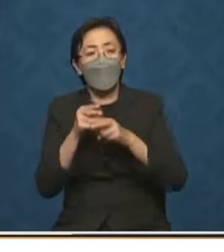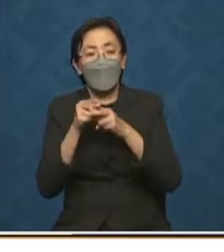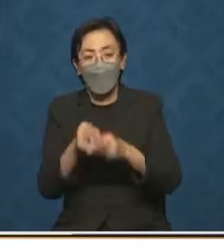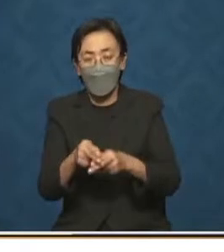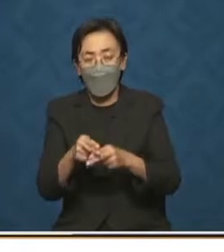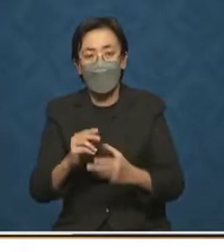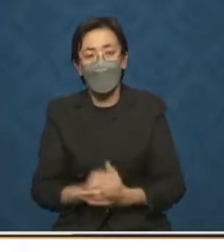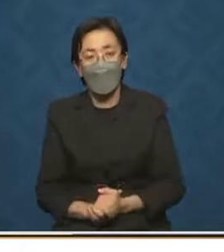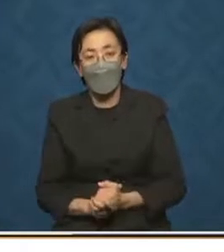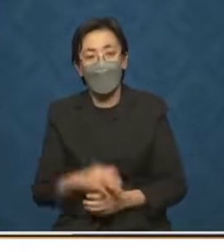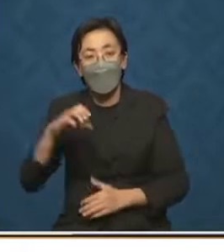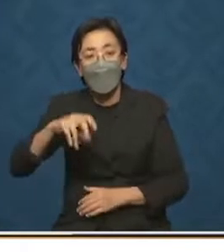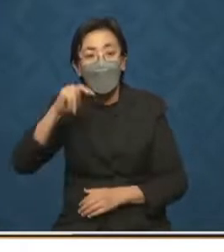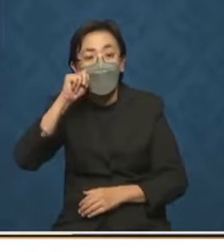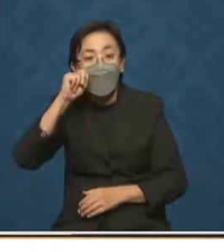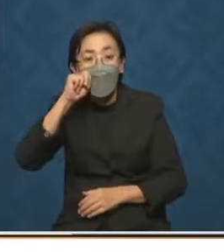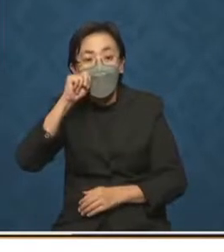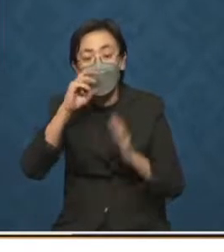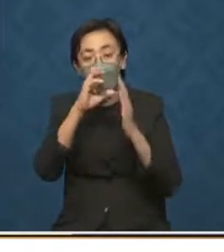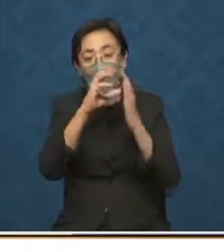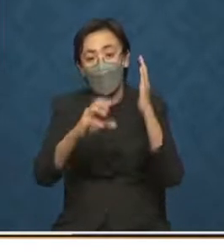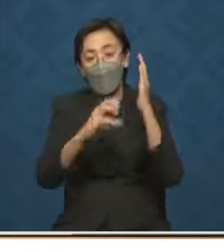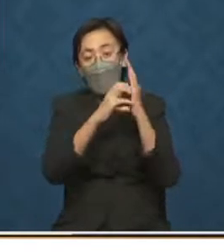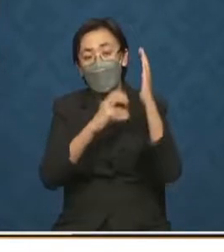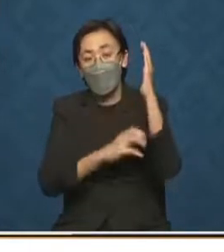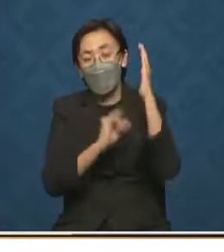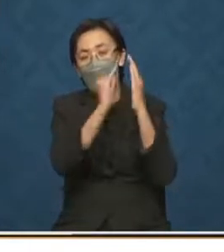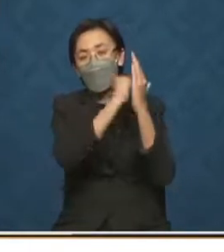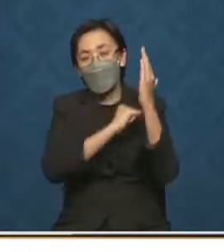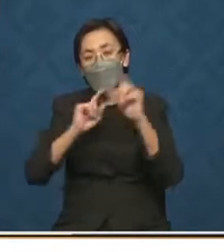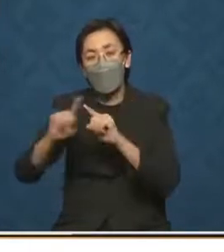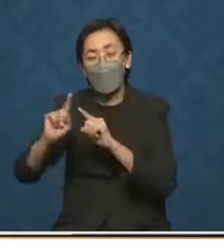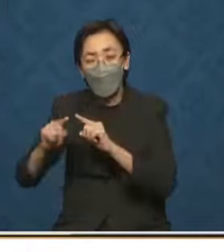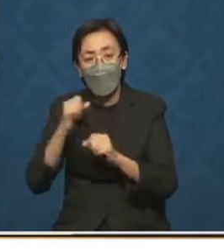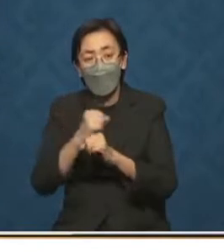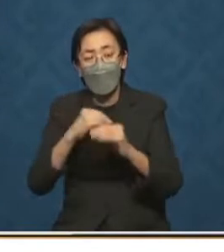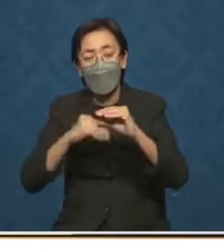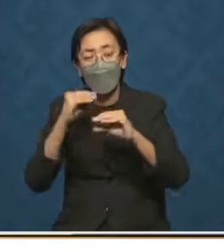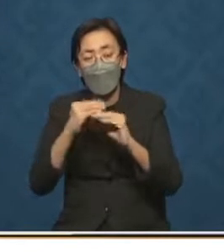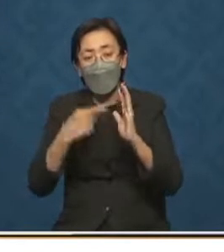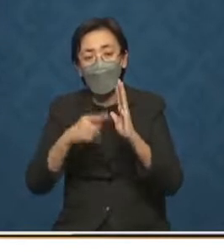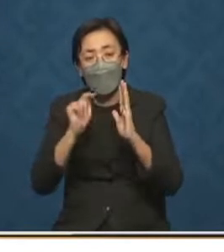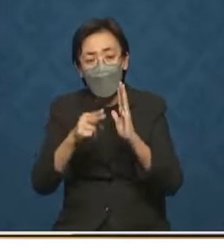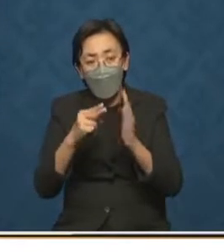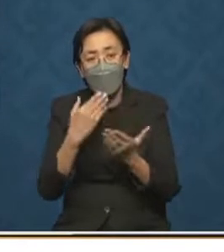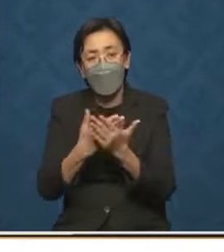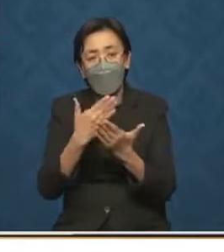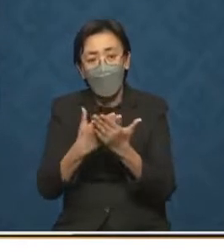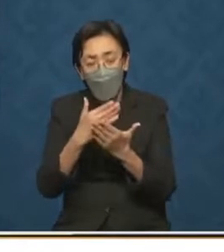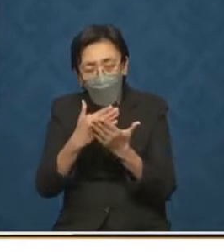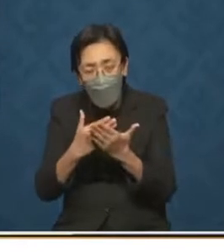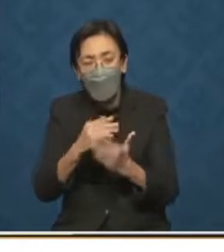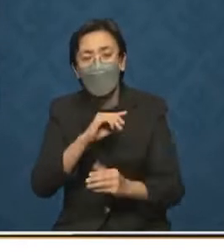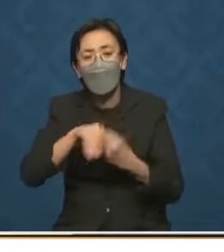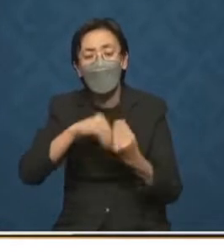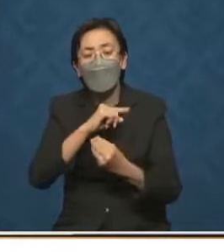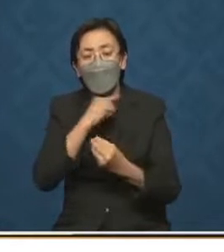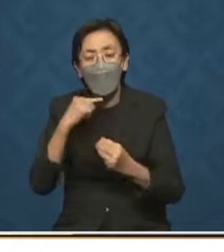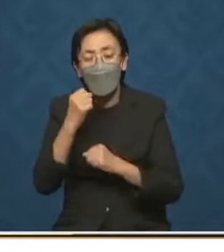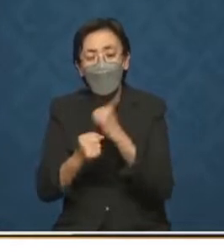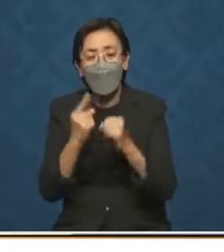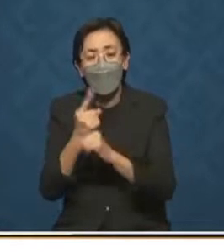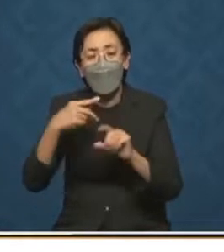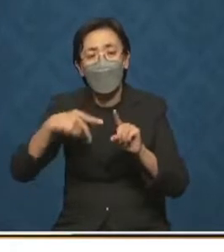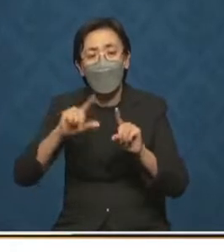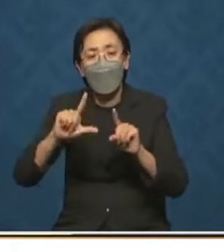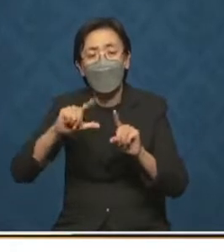ประปาผู้ไ shortsท vain lu ค cess Deb ๆ วิก็ ber การ จ้บริษัทเอง